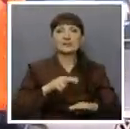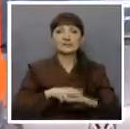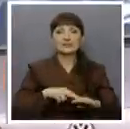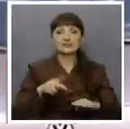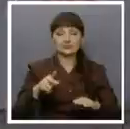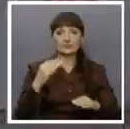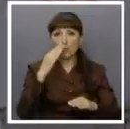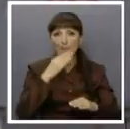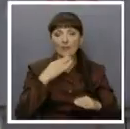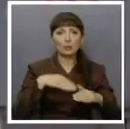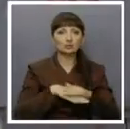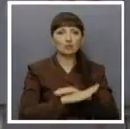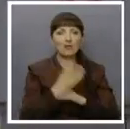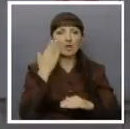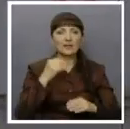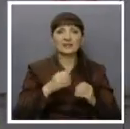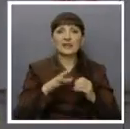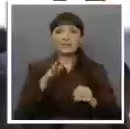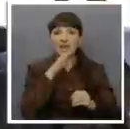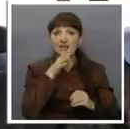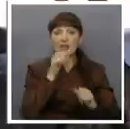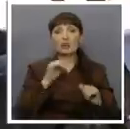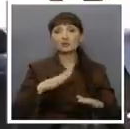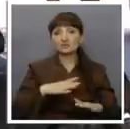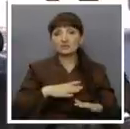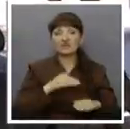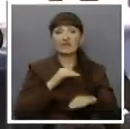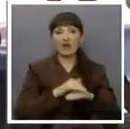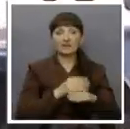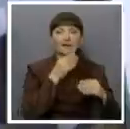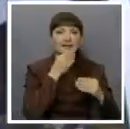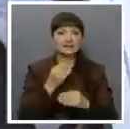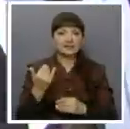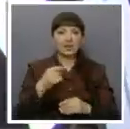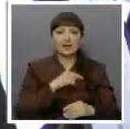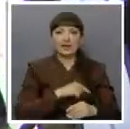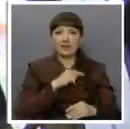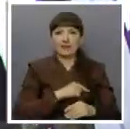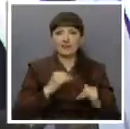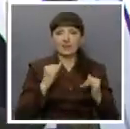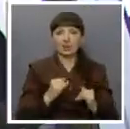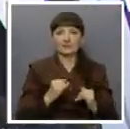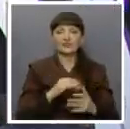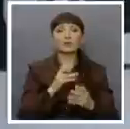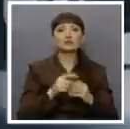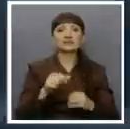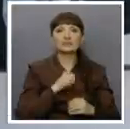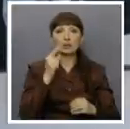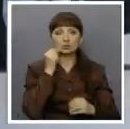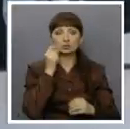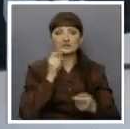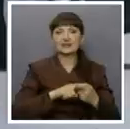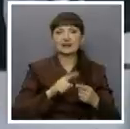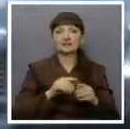семьи Куликбаева ушел, когда ему было 15 лет, и, возможно, этот факт отразился на его криминализации. Впрочем, сам задержанный,